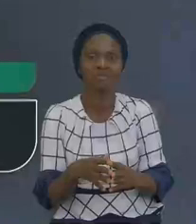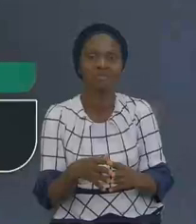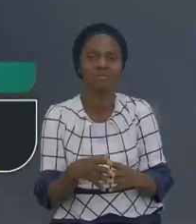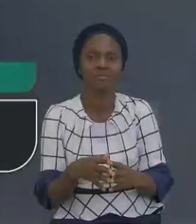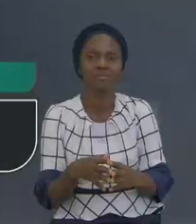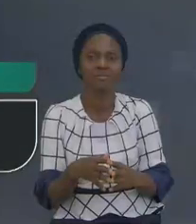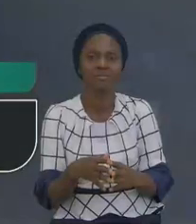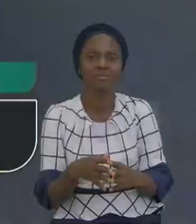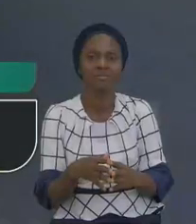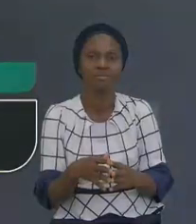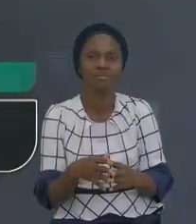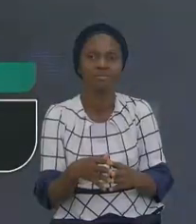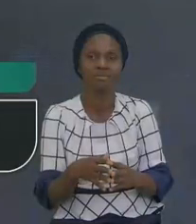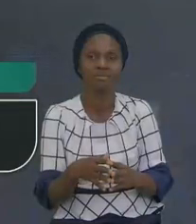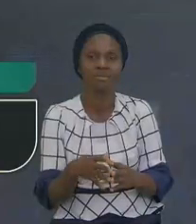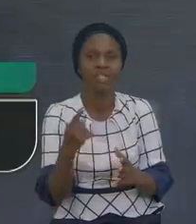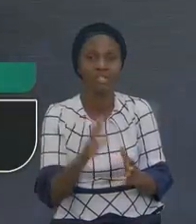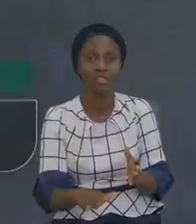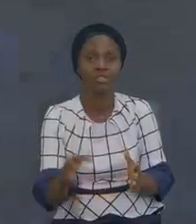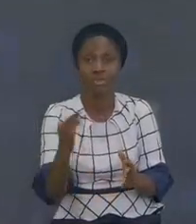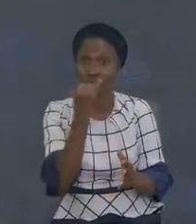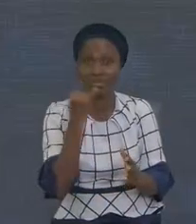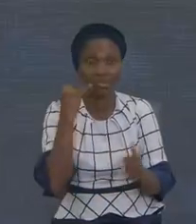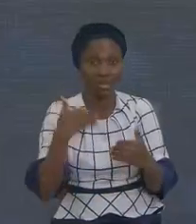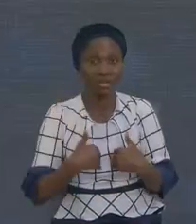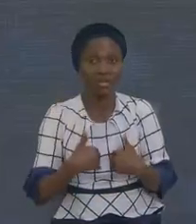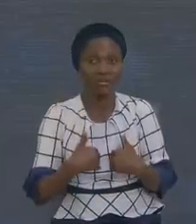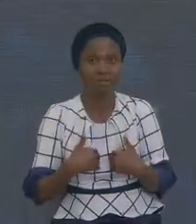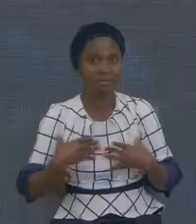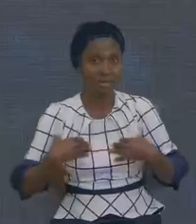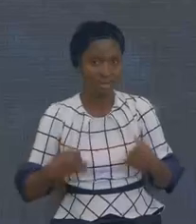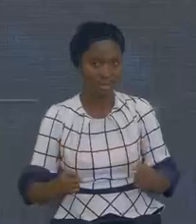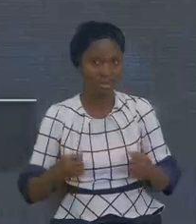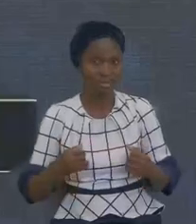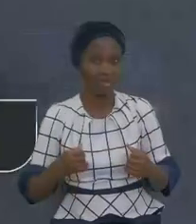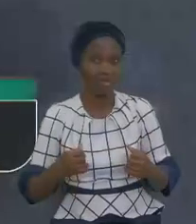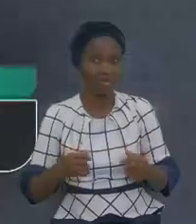Les enfants d'Israël avaient la guérison, mais ils n'avaient pas la sainteté.